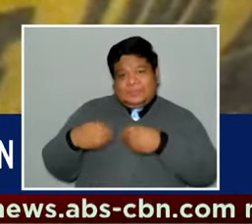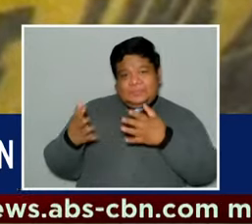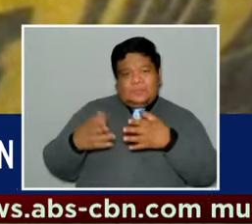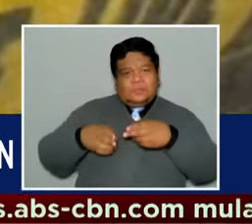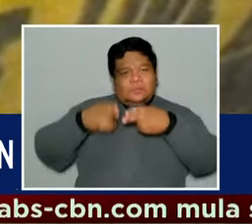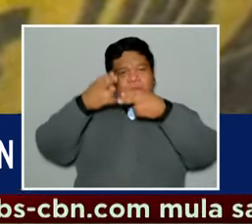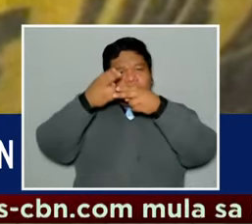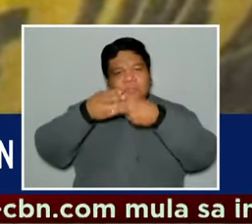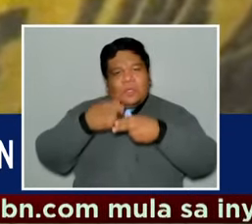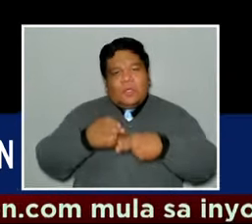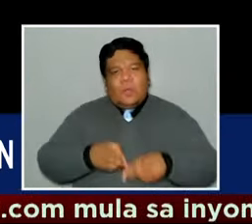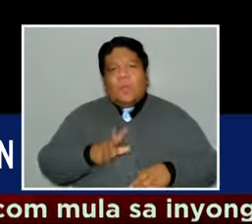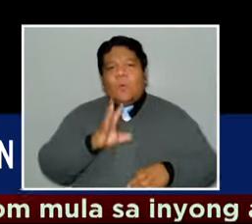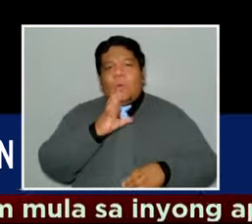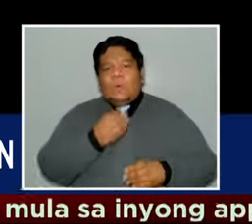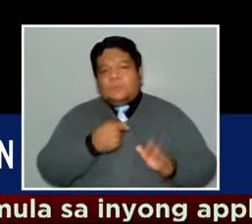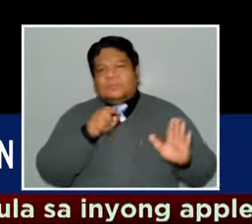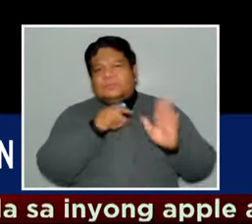umano sa biktima.